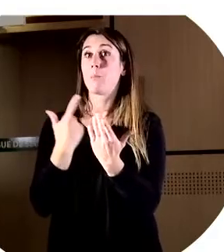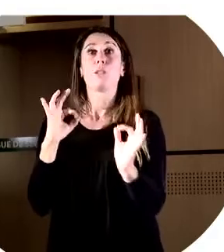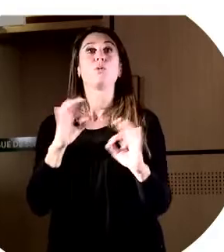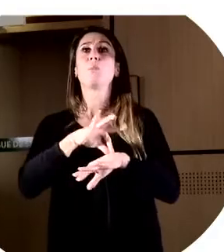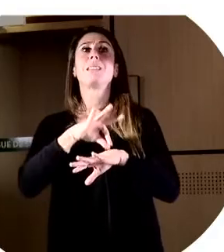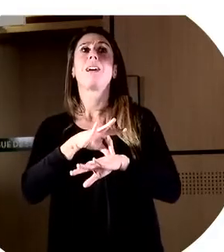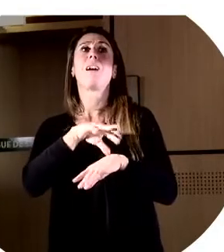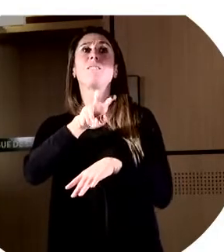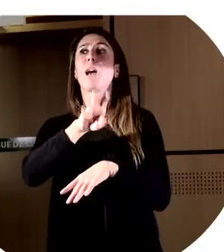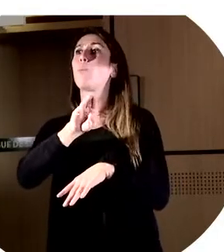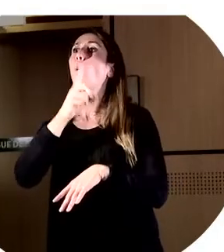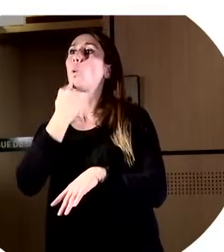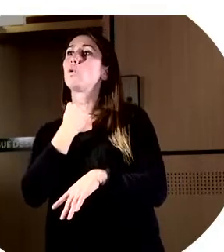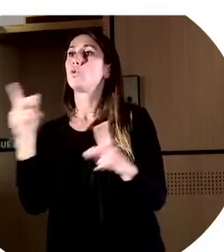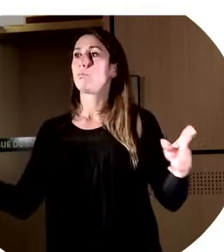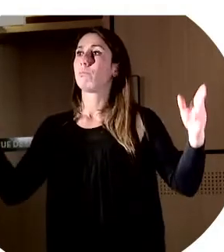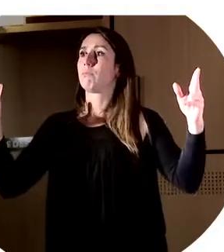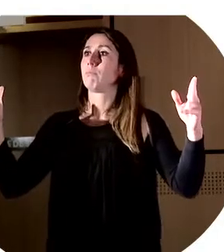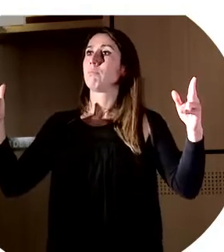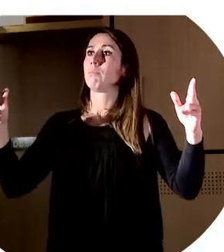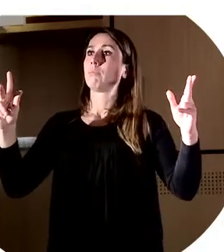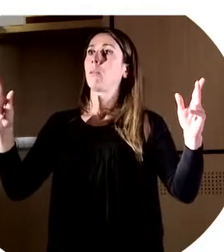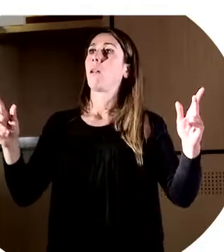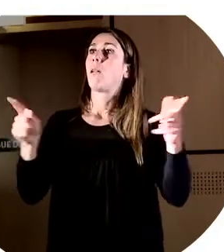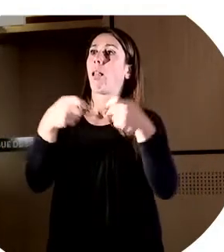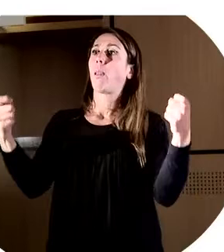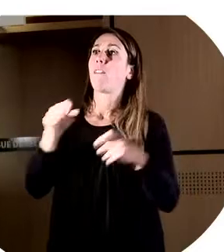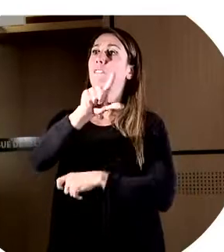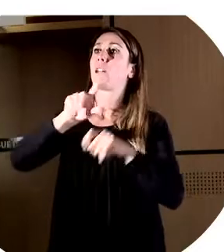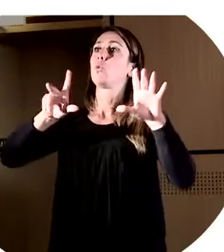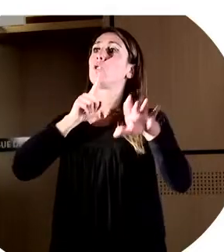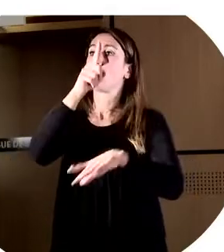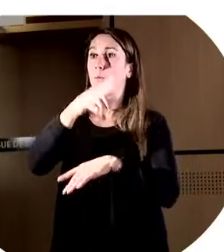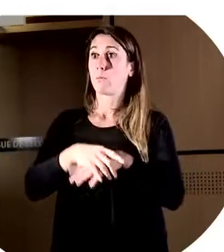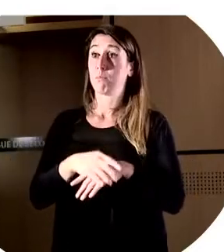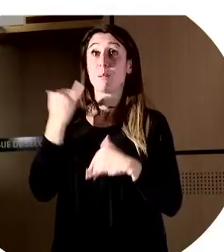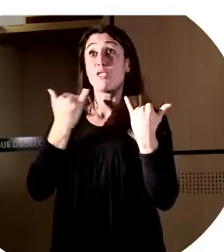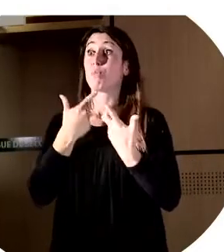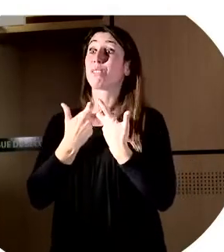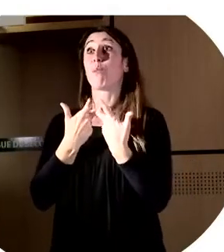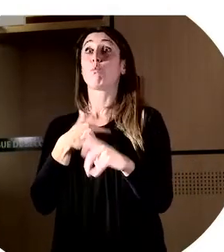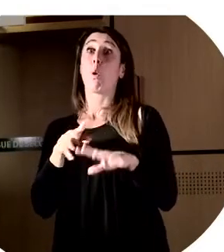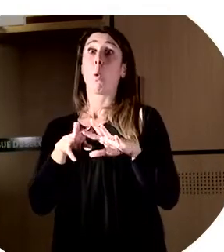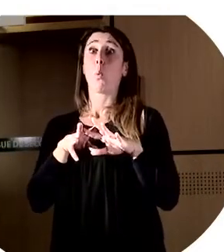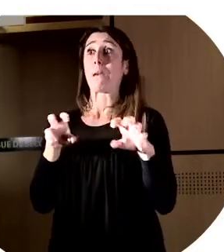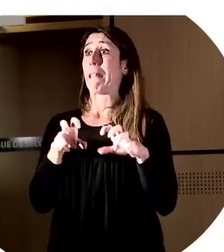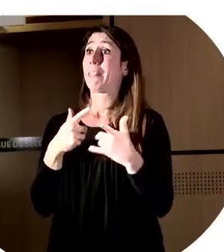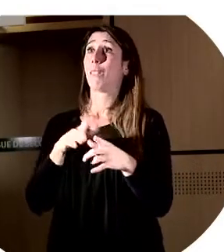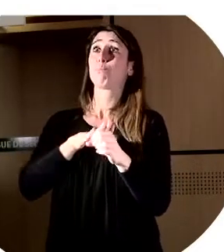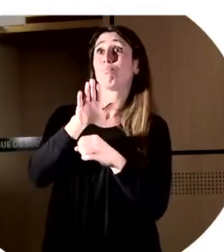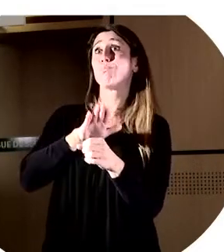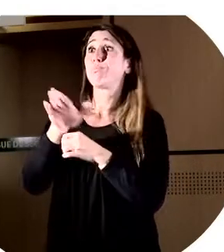une période de 28 jours. Maintenant, qu'est-ce qui se passe si ces patients partent tous les 15 jours en week-end? Au ski,